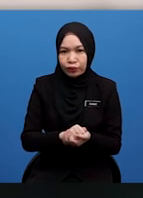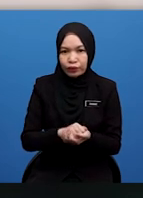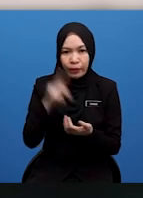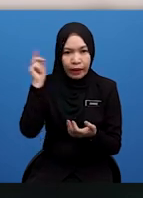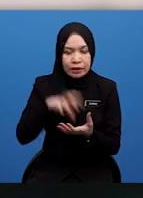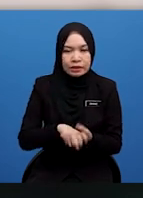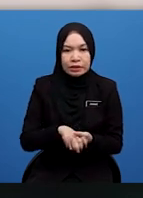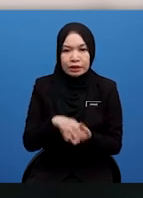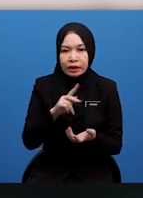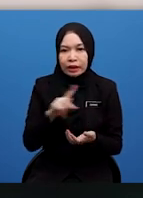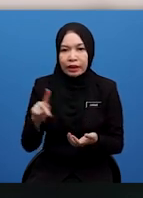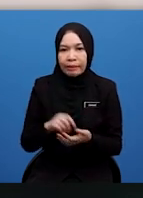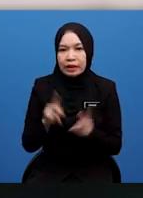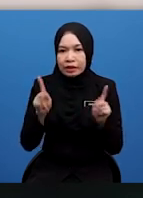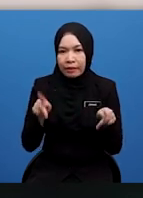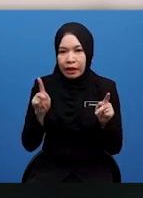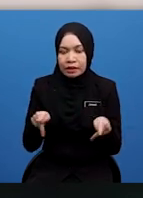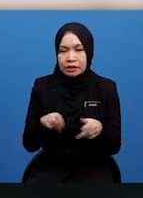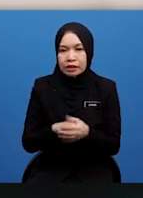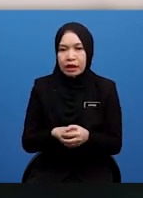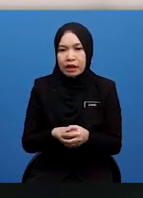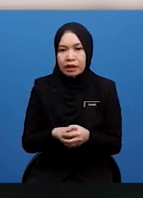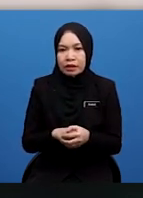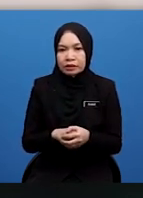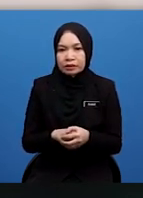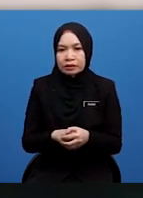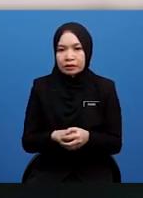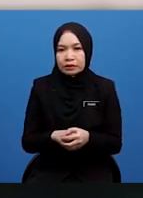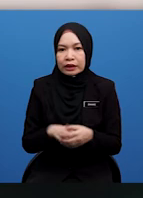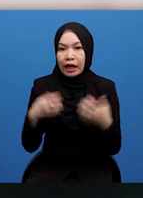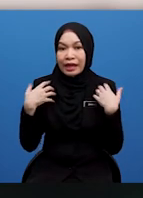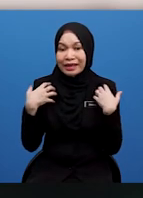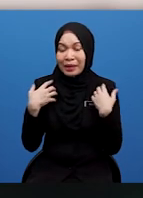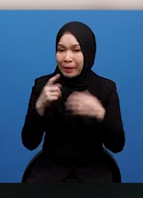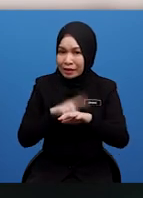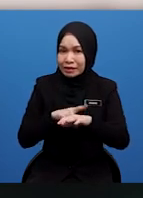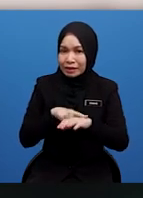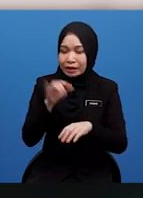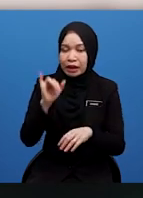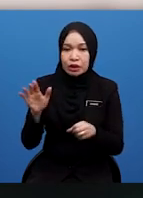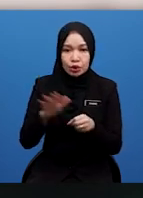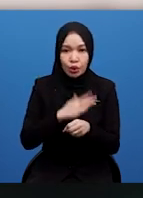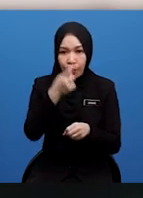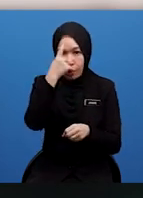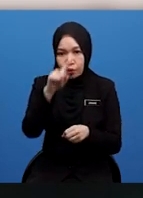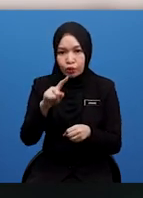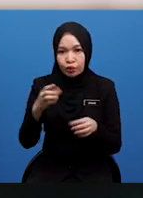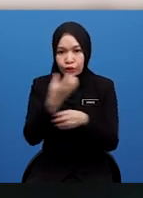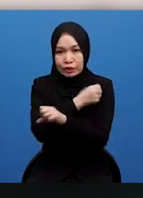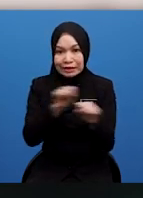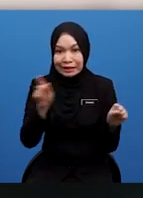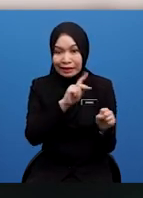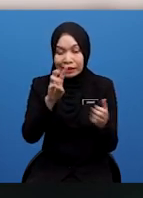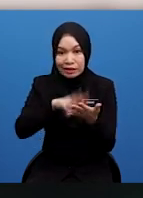memastikan pelajar-pelajar cekap dan mempunyai masa yang cukup untuk menyediakan jadual